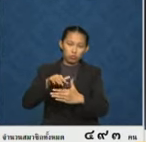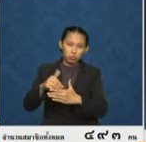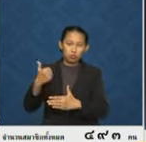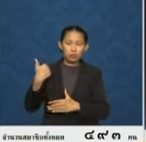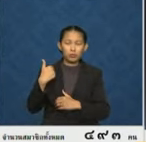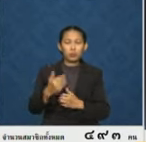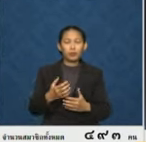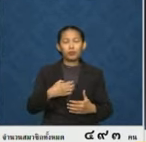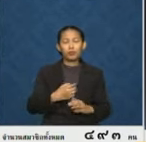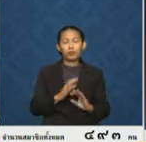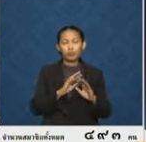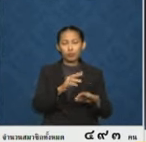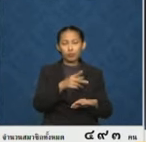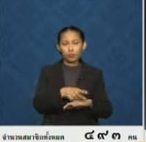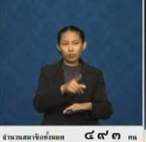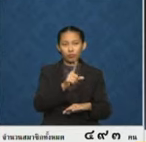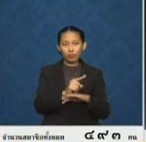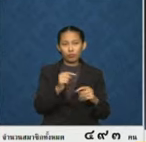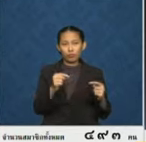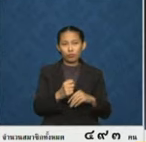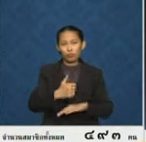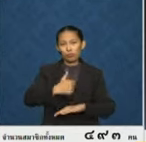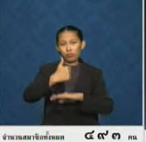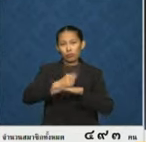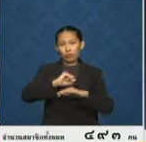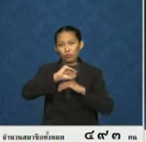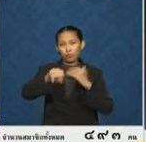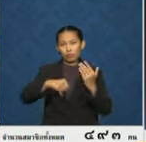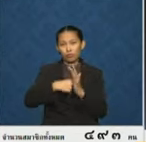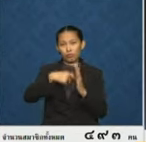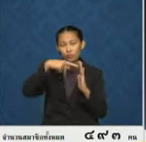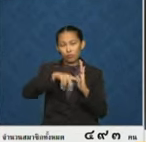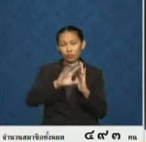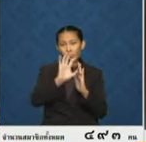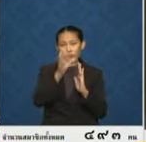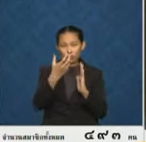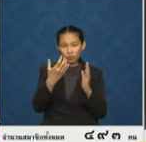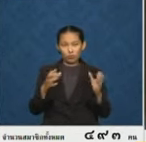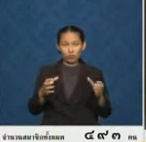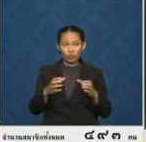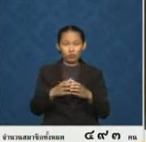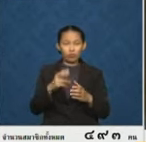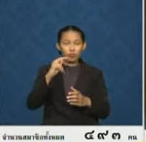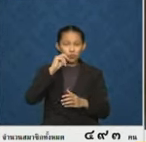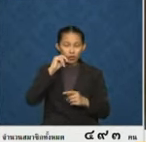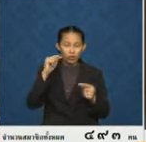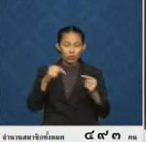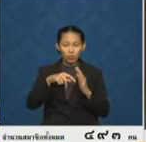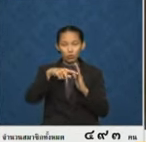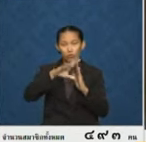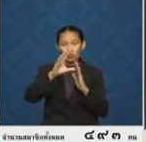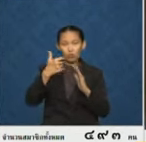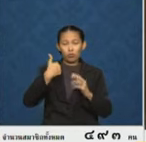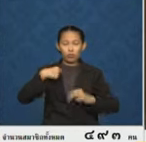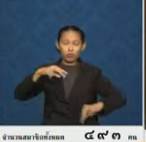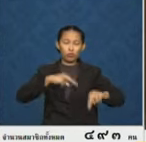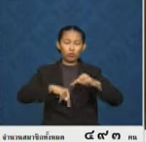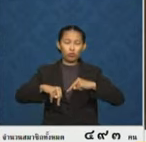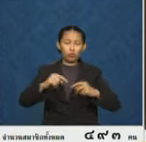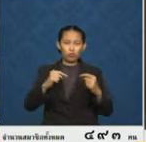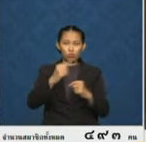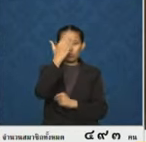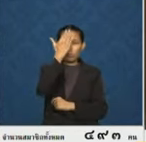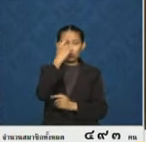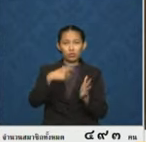ฝากท่านประธานไปถึงผู้ว่าราชการจังหวัดพิษณุโลกและชนประธานจังหวัดพิษณุโลกให้ลงไปดูว่าเหตุ